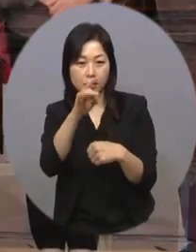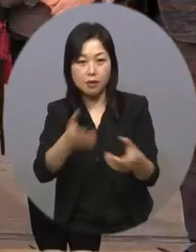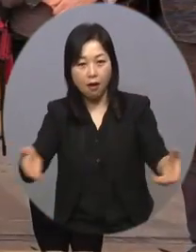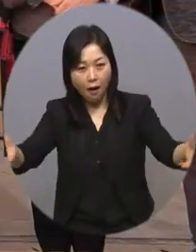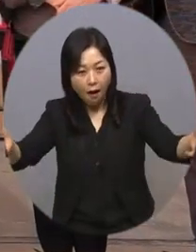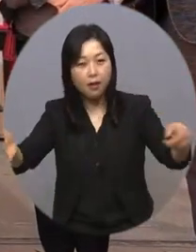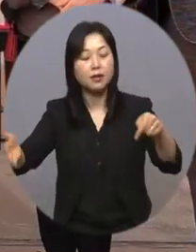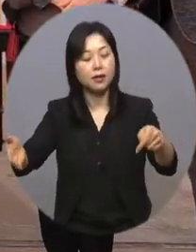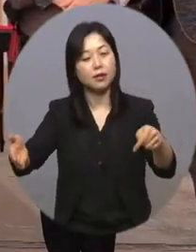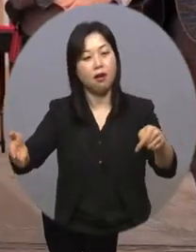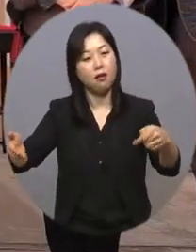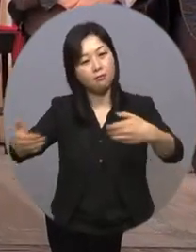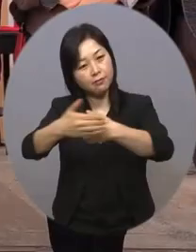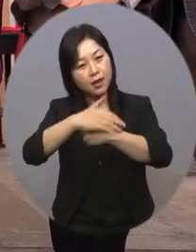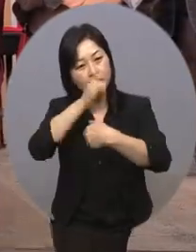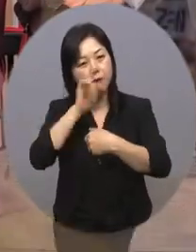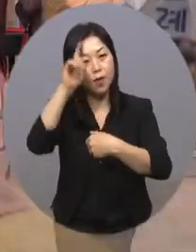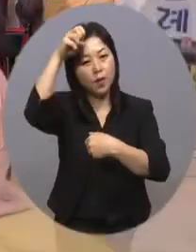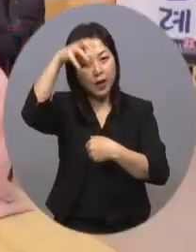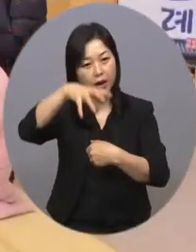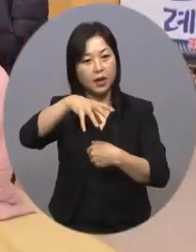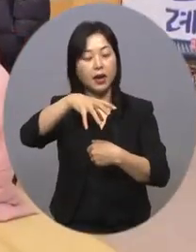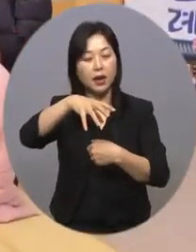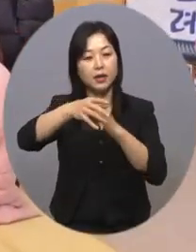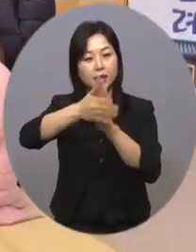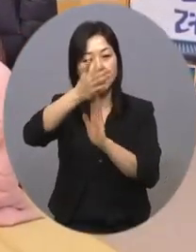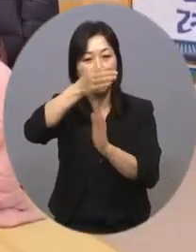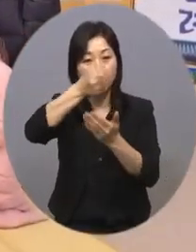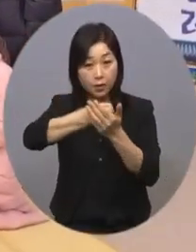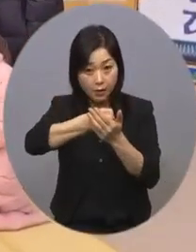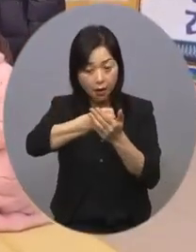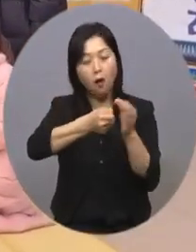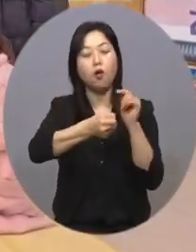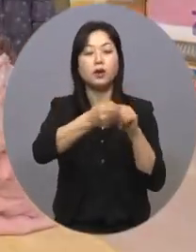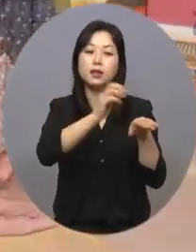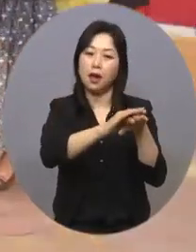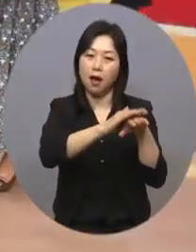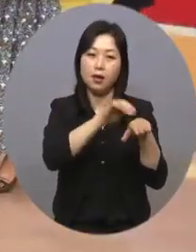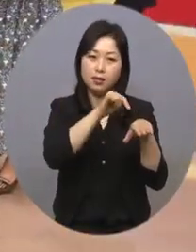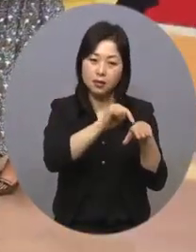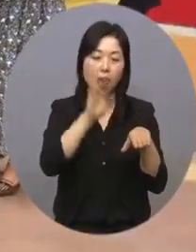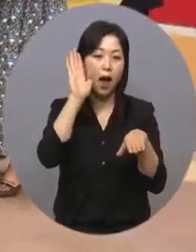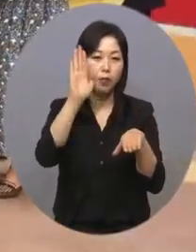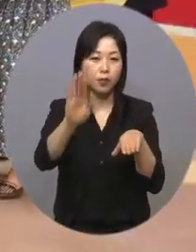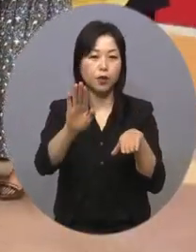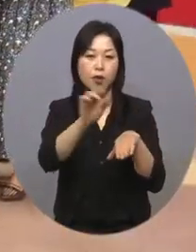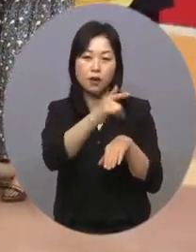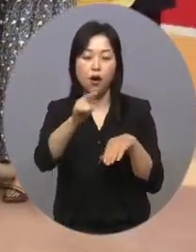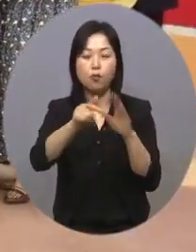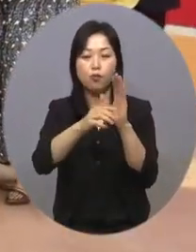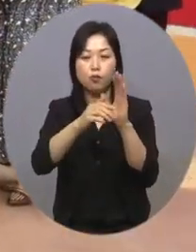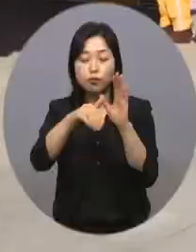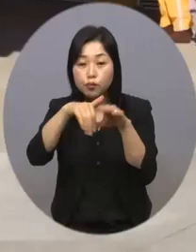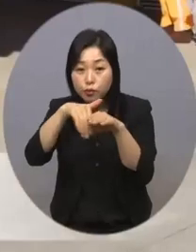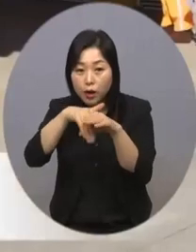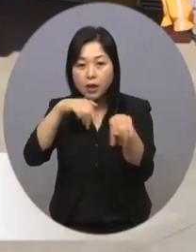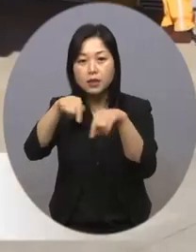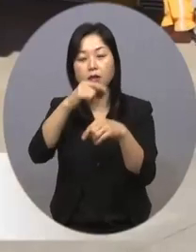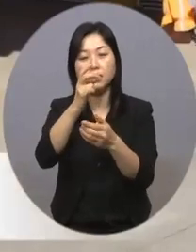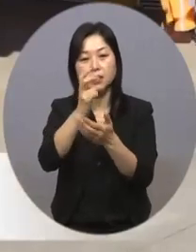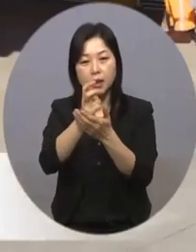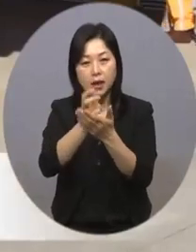벌려준 고양시의 결단 사례에서 향후 다문화 정책의 방향성을 엿볼 수 있습니다.